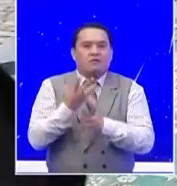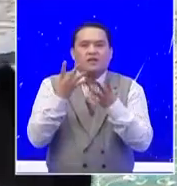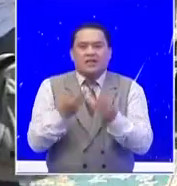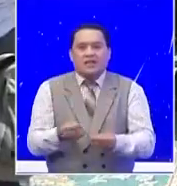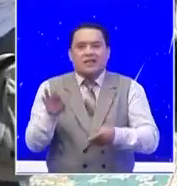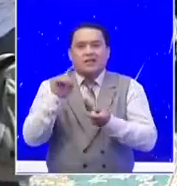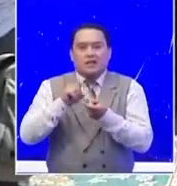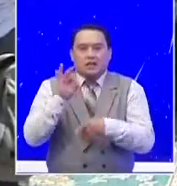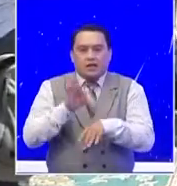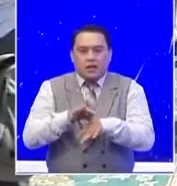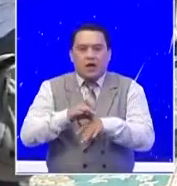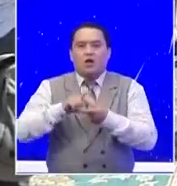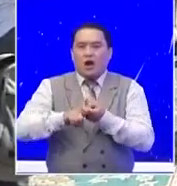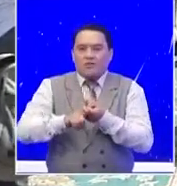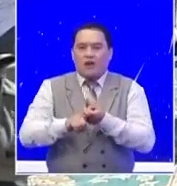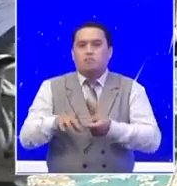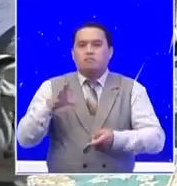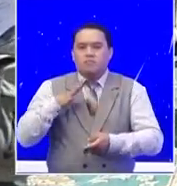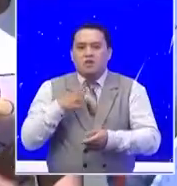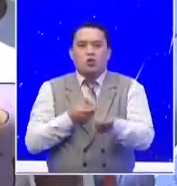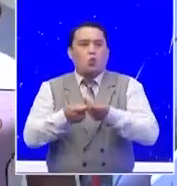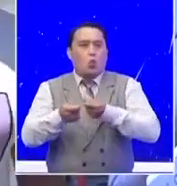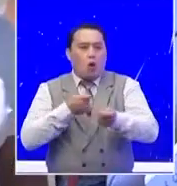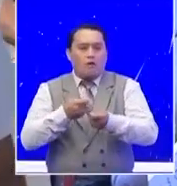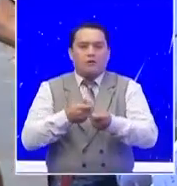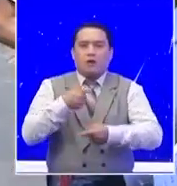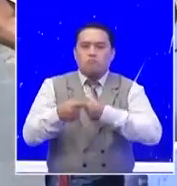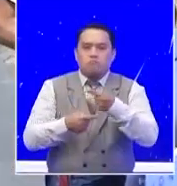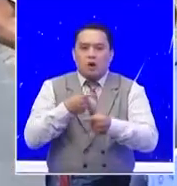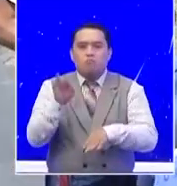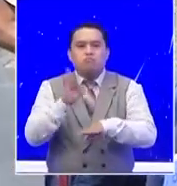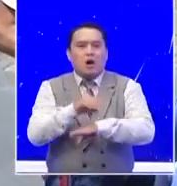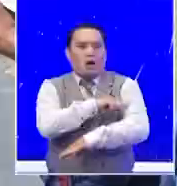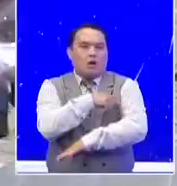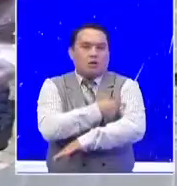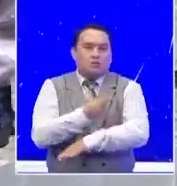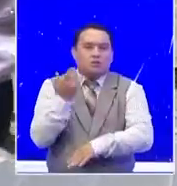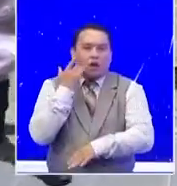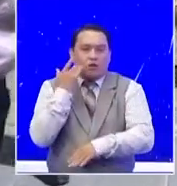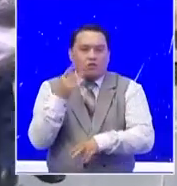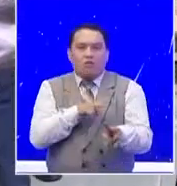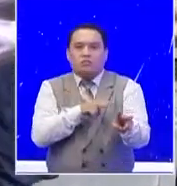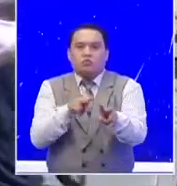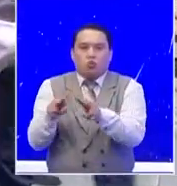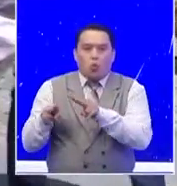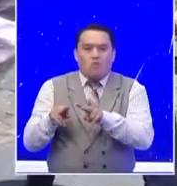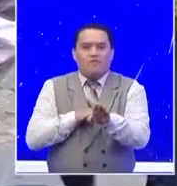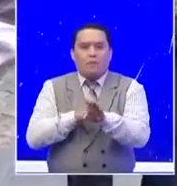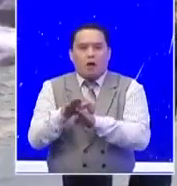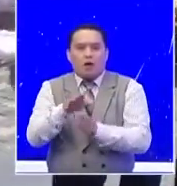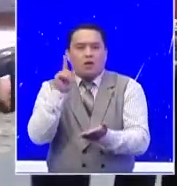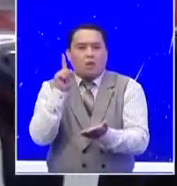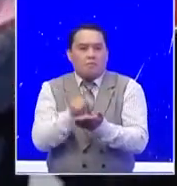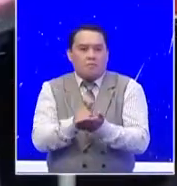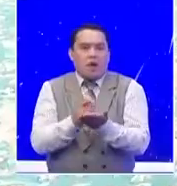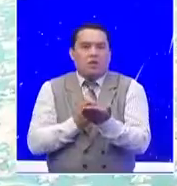дней эпидемии коронавируса находился на передовой и регулярно посещал больницы, стационары, санпосты, доблестно выполняя возложенные на